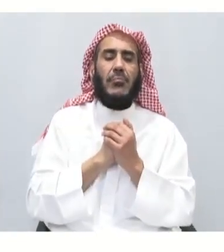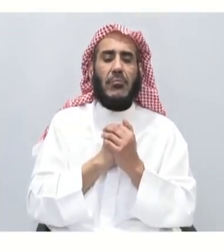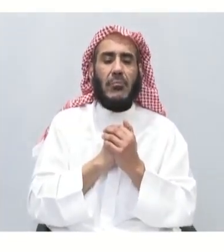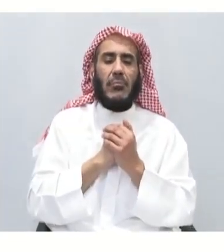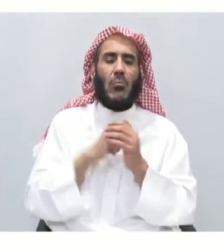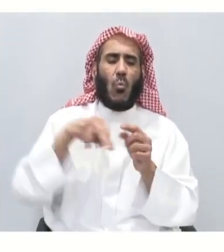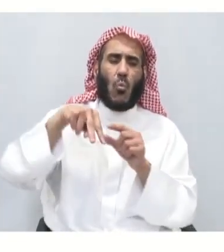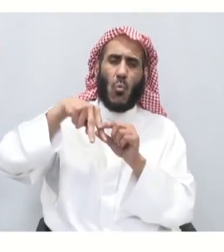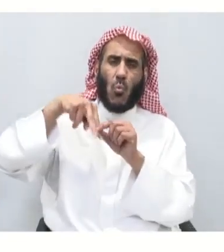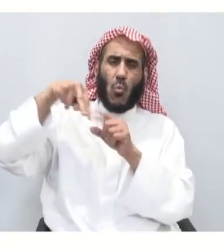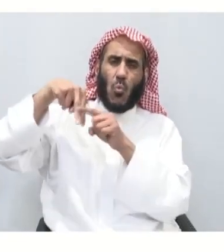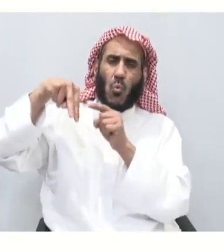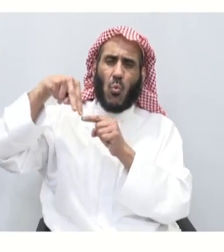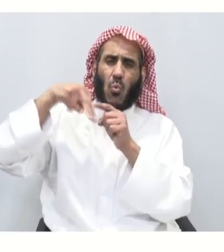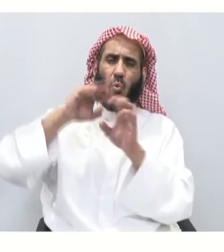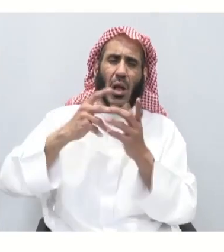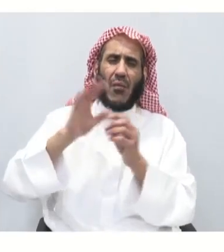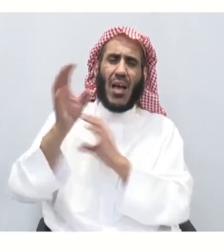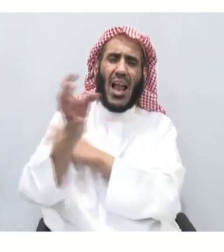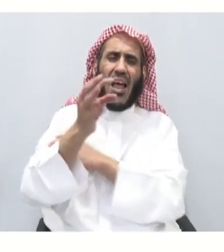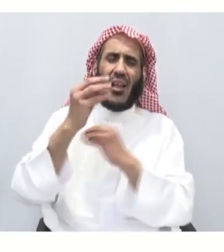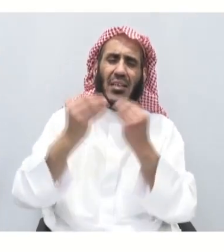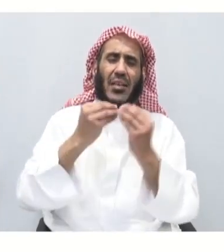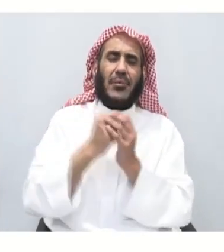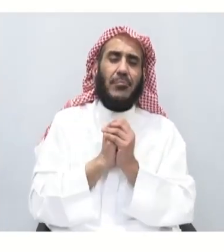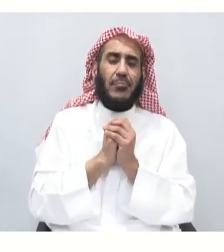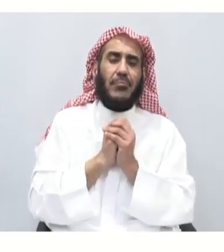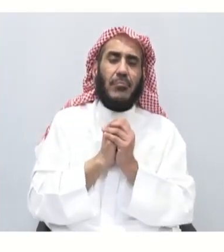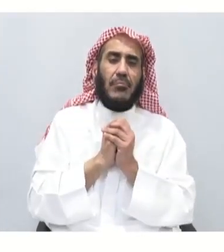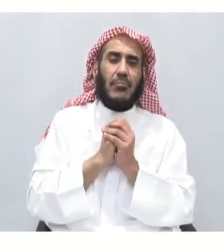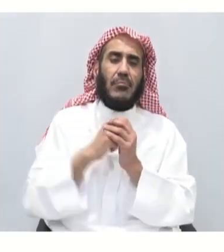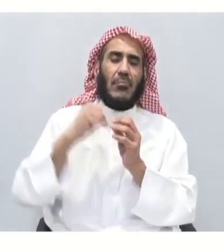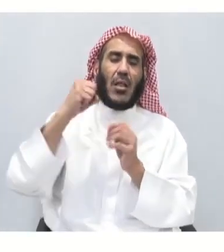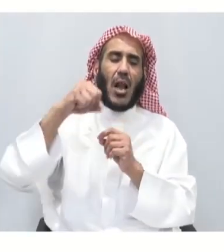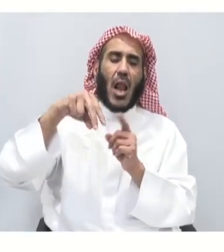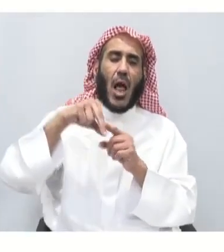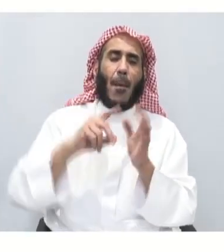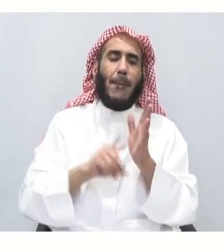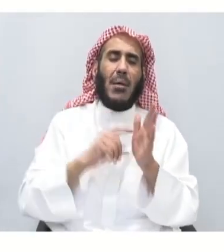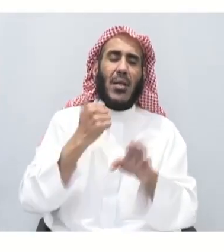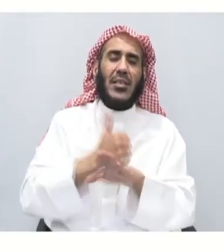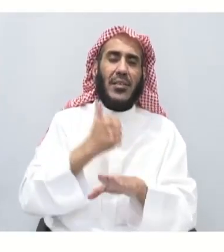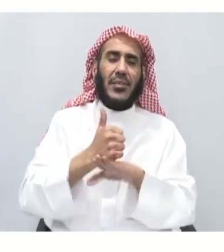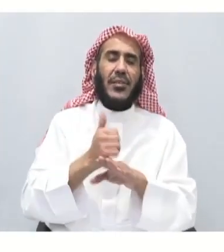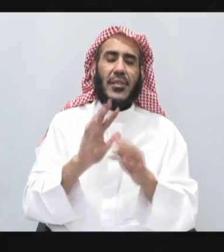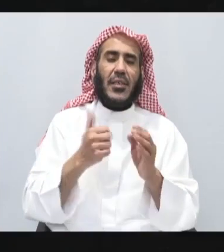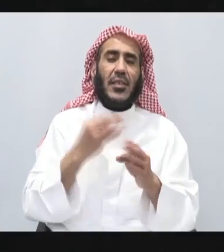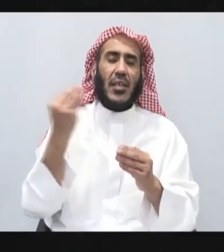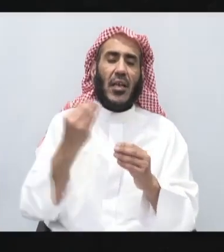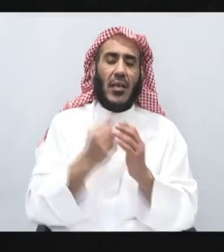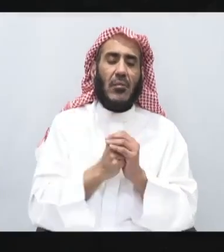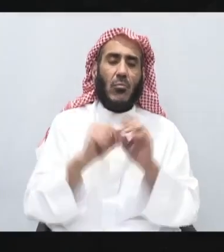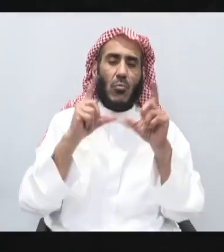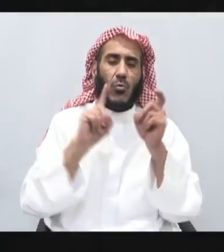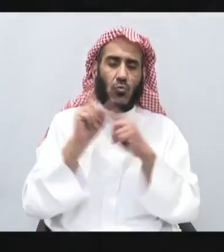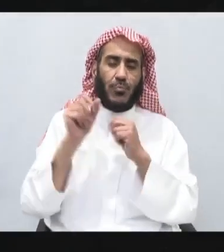لها كيف تتحرك العضلات العضلات لها مبدا اساسي عشان لكي تتحرك